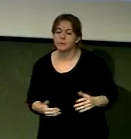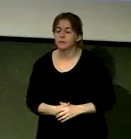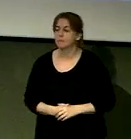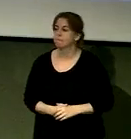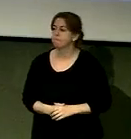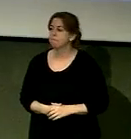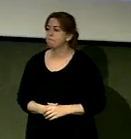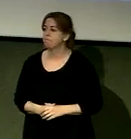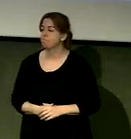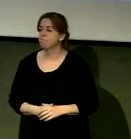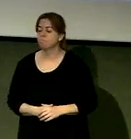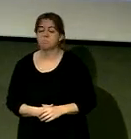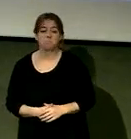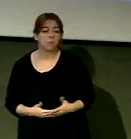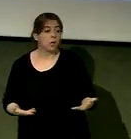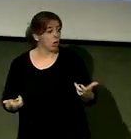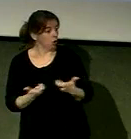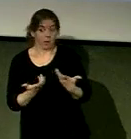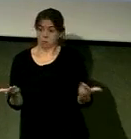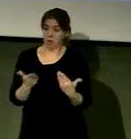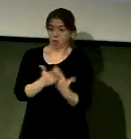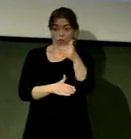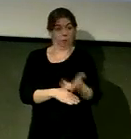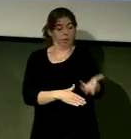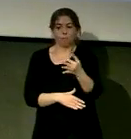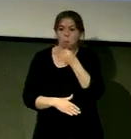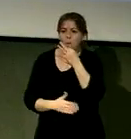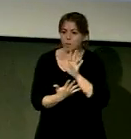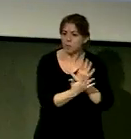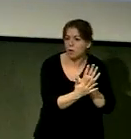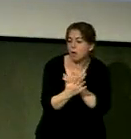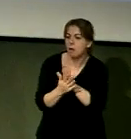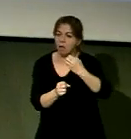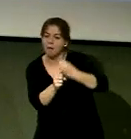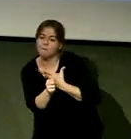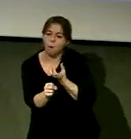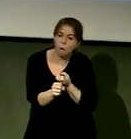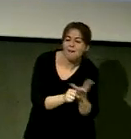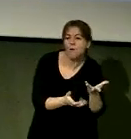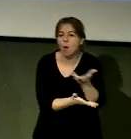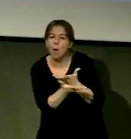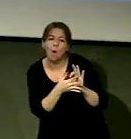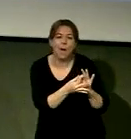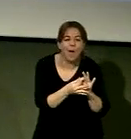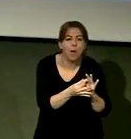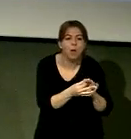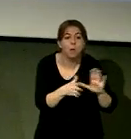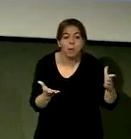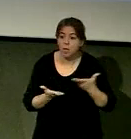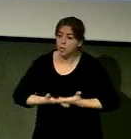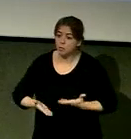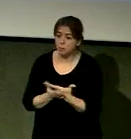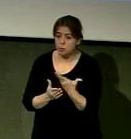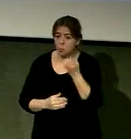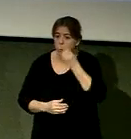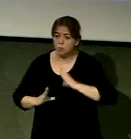on peut s'informer dans des journées comme ça, se coordonner, s'organiser, mais finalement, à la fin, on se trouve devant quelqu'un, devant un patient,